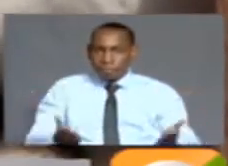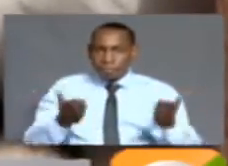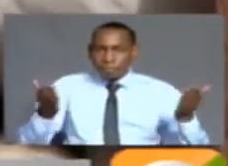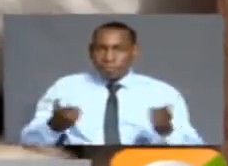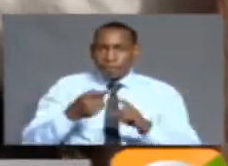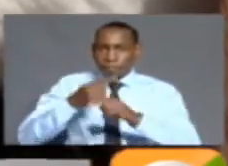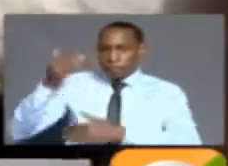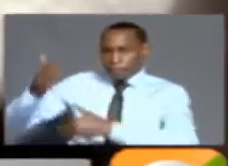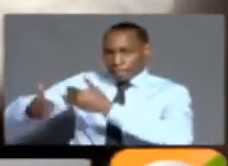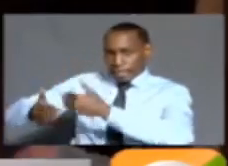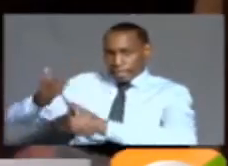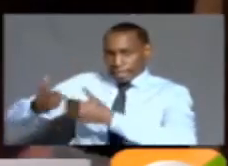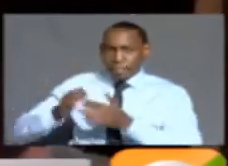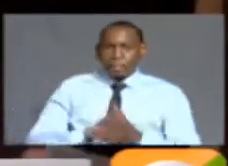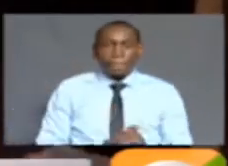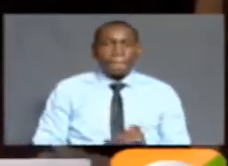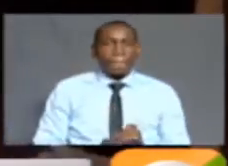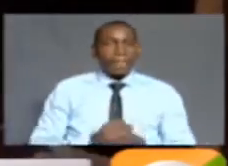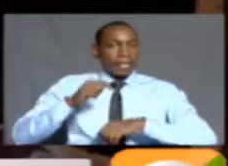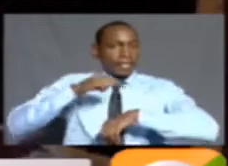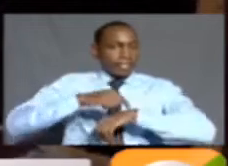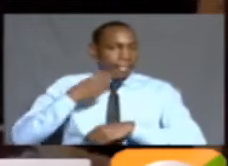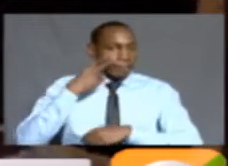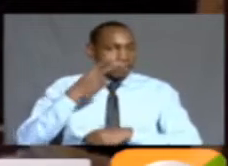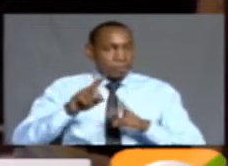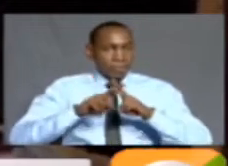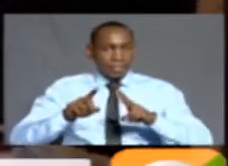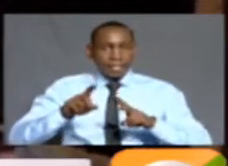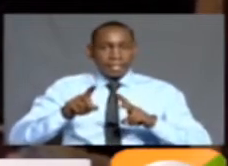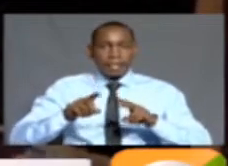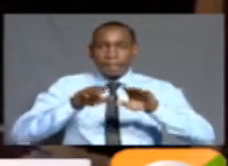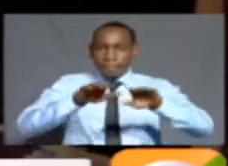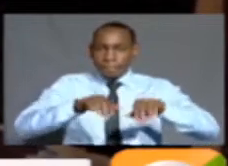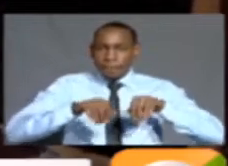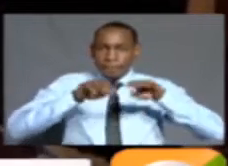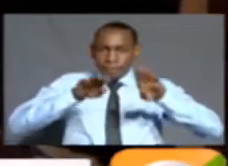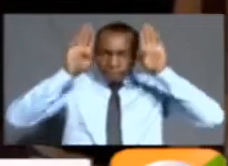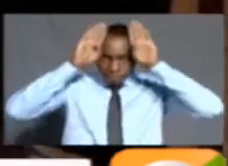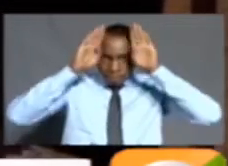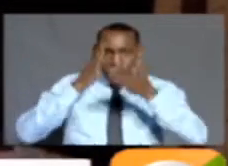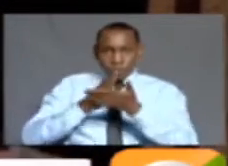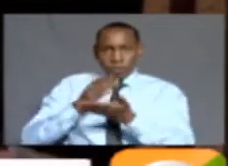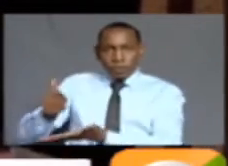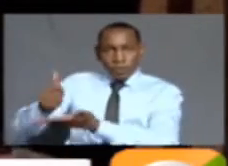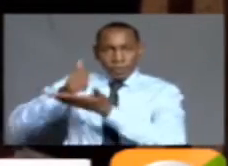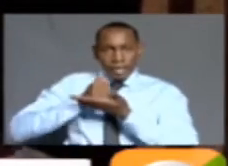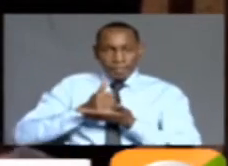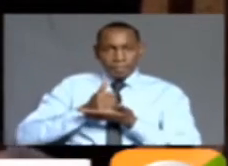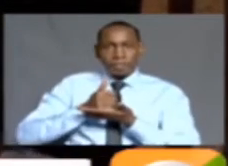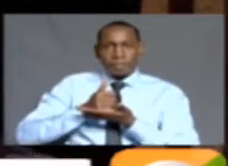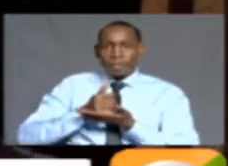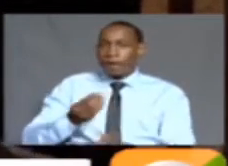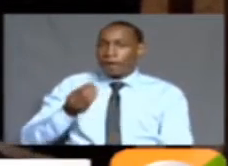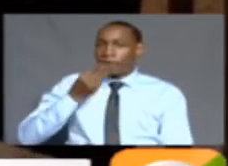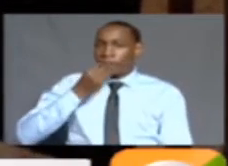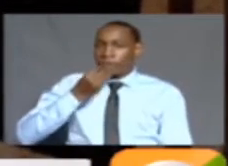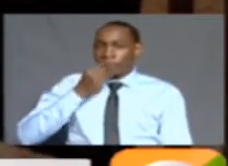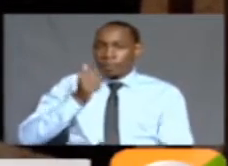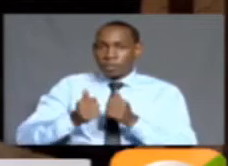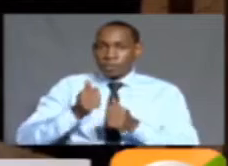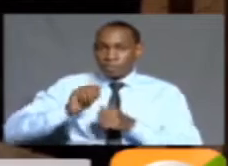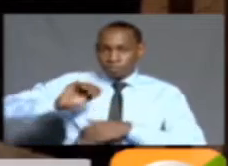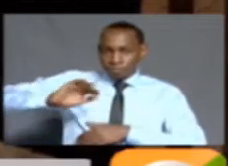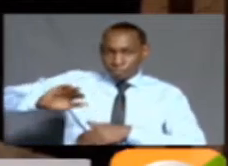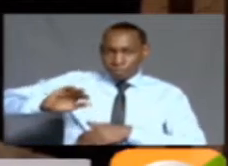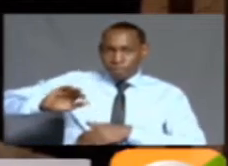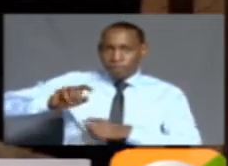kwa majirani wake. Vile waliona nimeanza kufuga sungura walifurahia, na pia wananisaidia sana. Wananisaidianga chakula ya mabaki ama mabaki ambayo